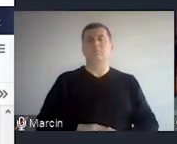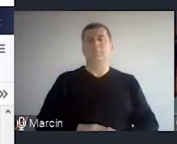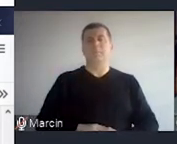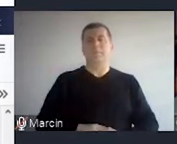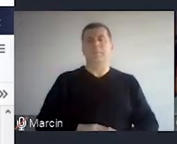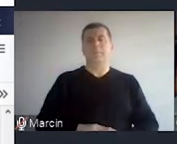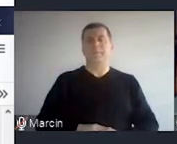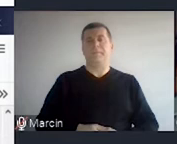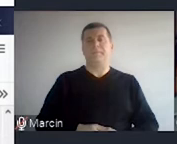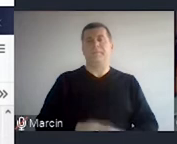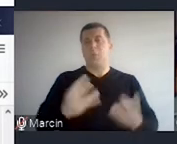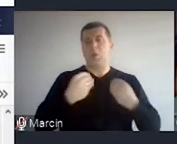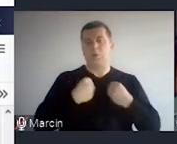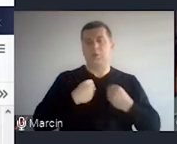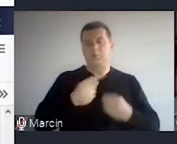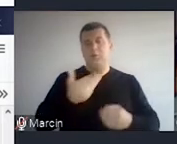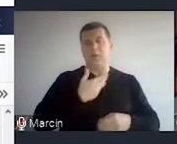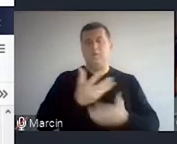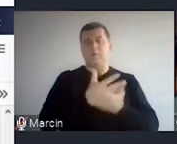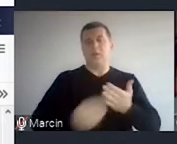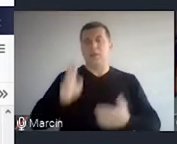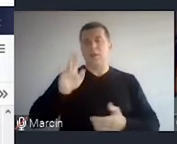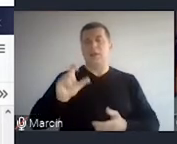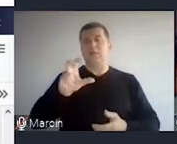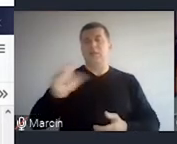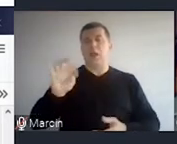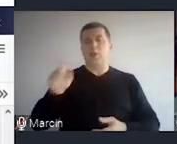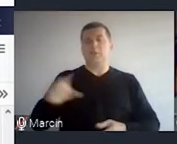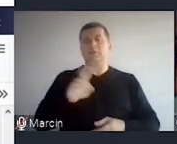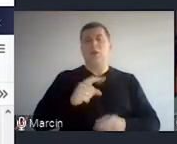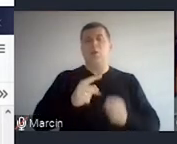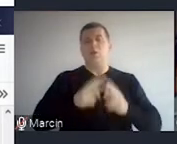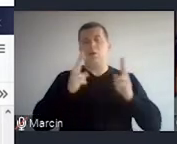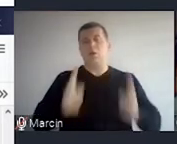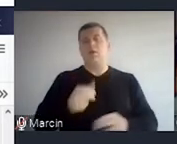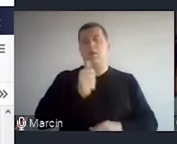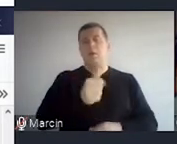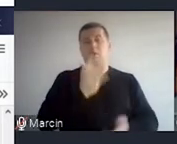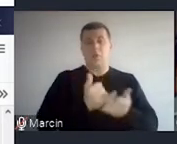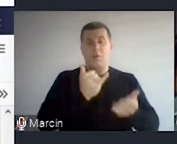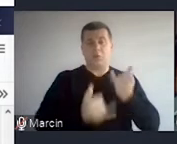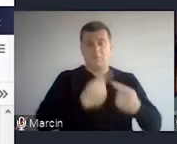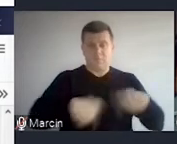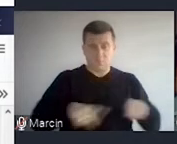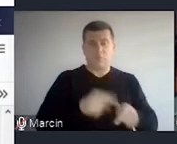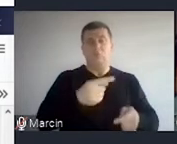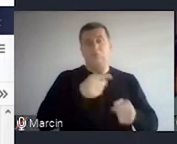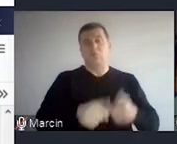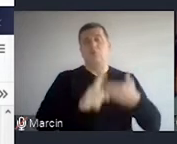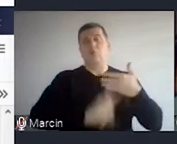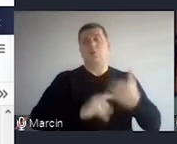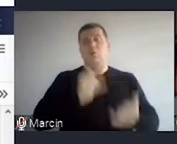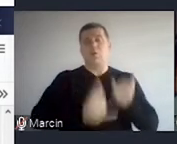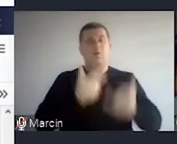tym otrzymuje zryczałtowane wynagrodzenie za określoną jednostkę. Jeśli ją wykonałem, to rozliczam. Jak jej nie